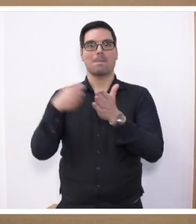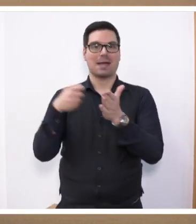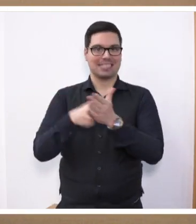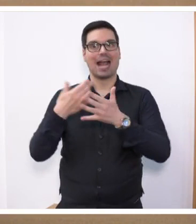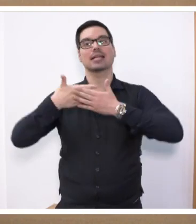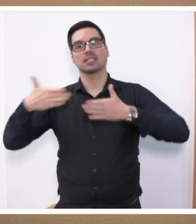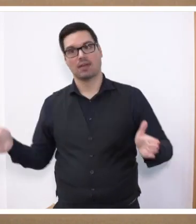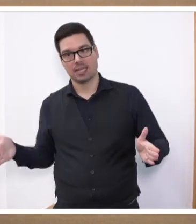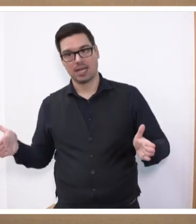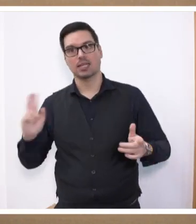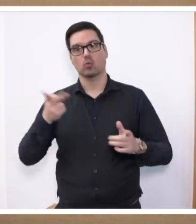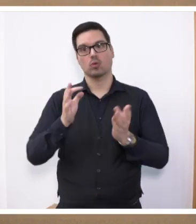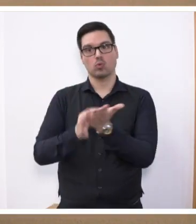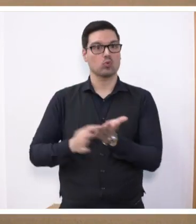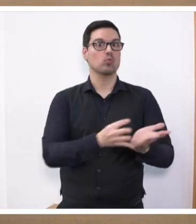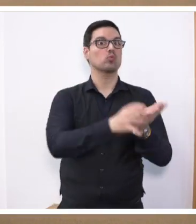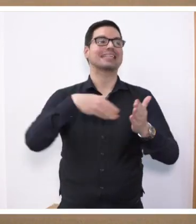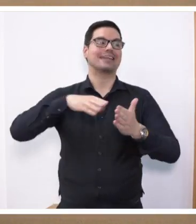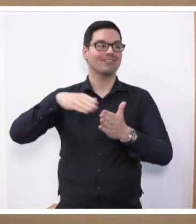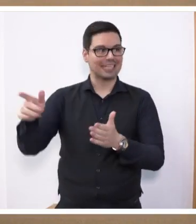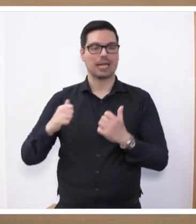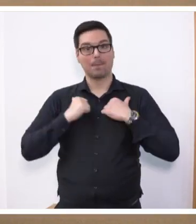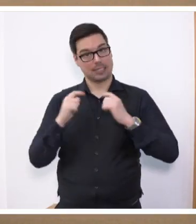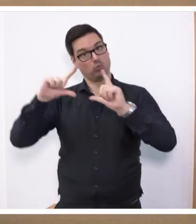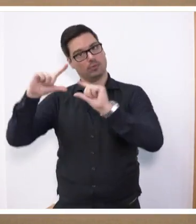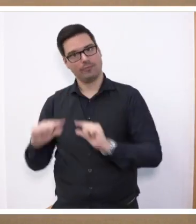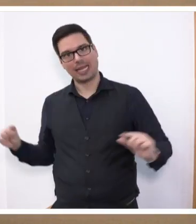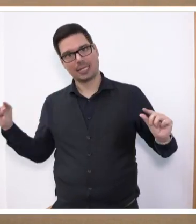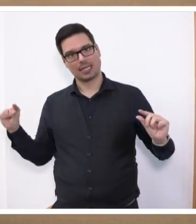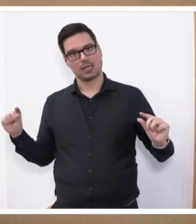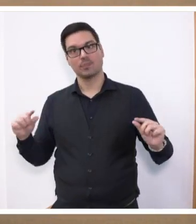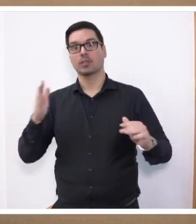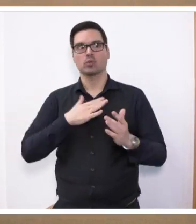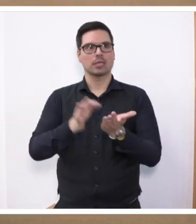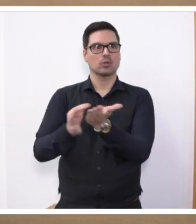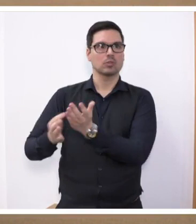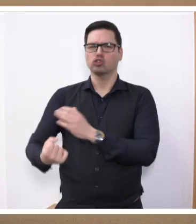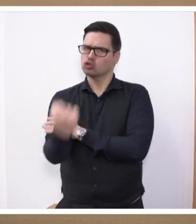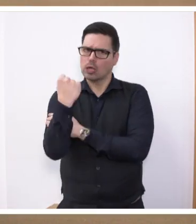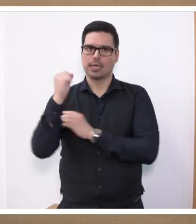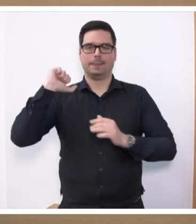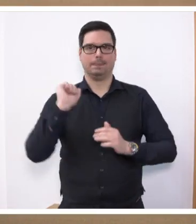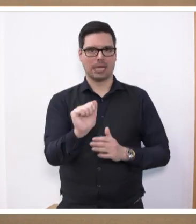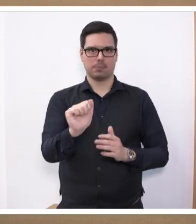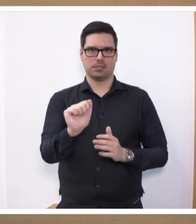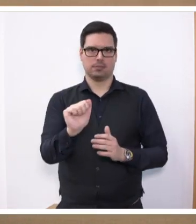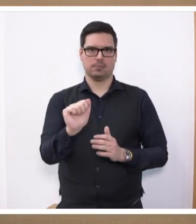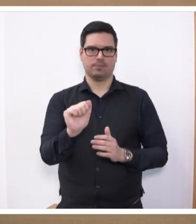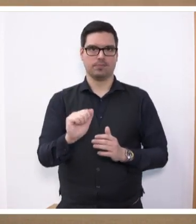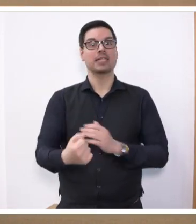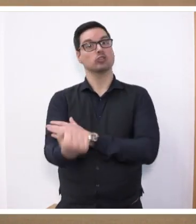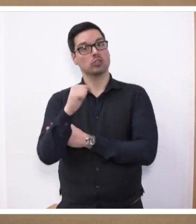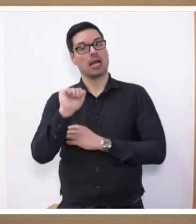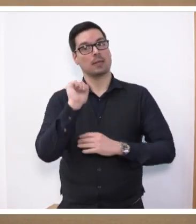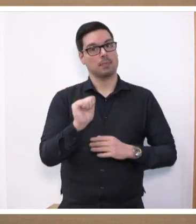müssen wir die Kommunen weiter entlasten, damit auch unsere Kommunen in Zukunft stark bleiben. Damit sie stark